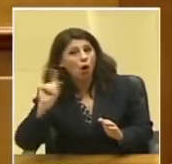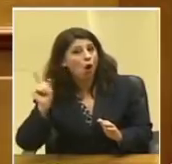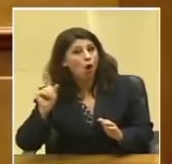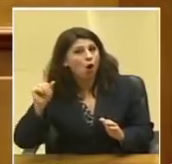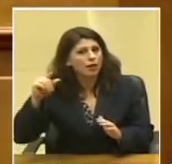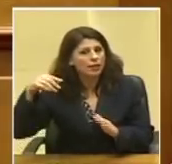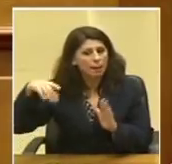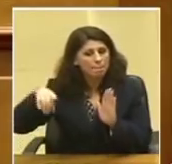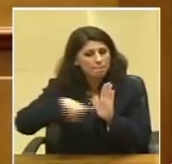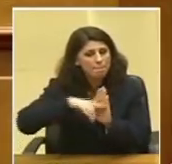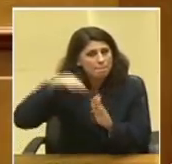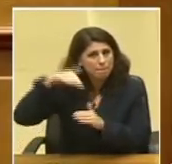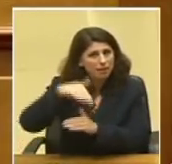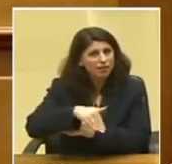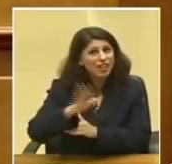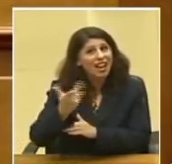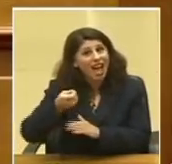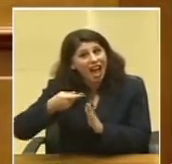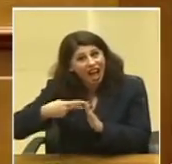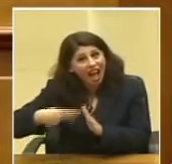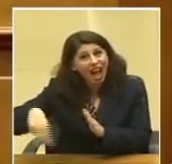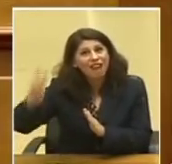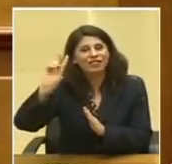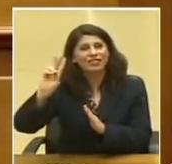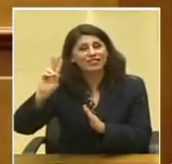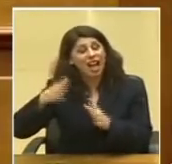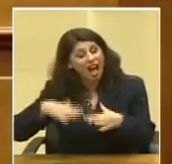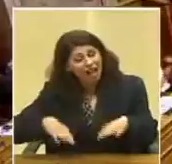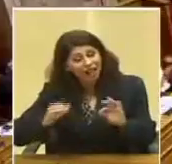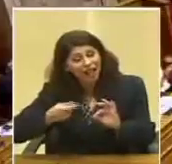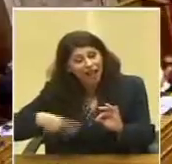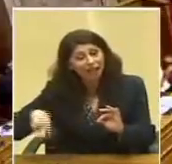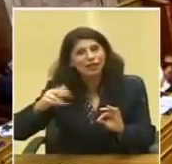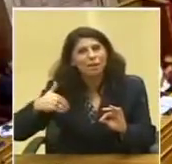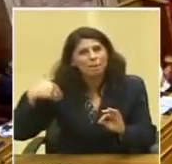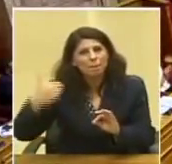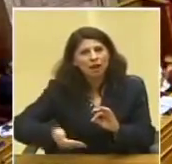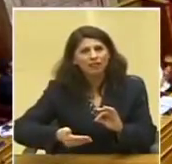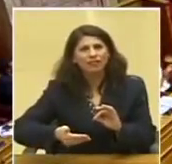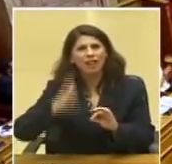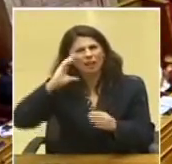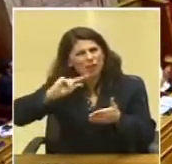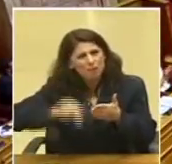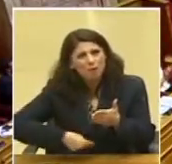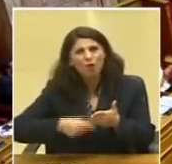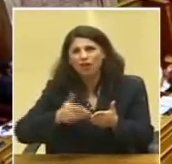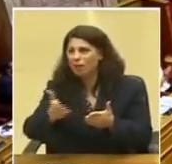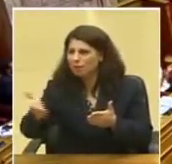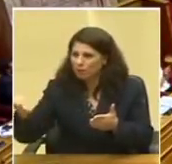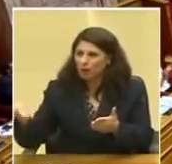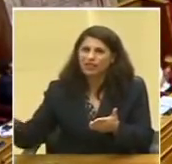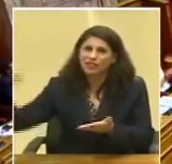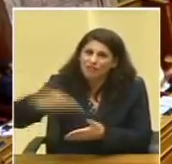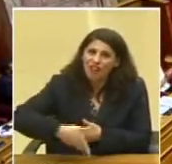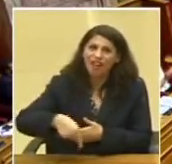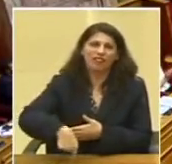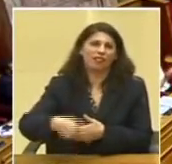αλλά αυξήσεις στις συντάξεις τους. Τις πρώτες αυξήσεις μετά τη λέλαπα των μνημονίων που εσείς φέρατε στη χώρα.